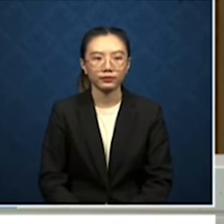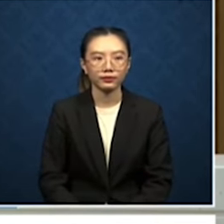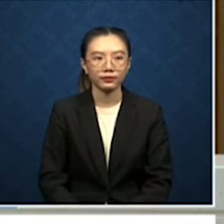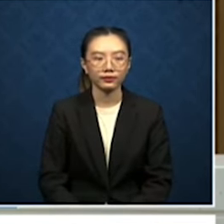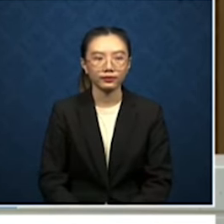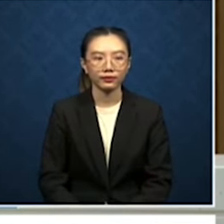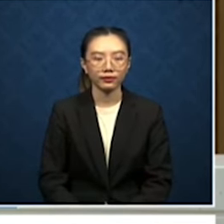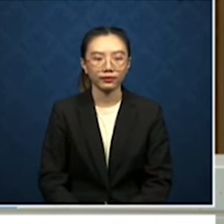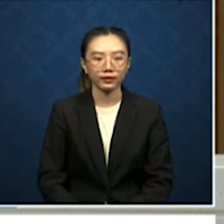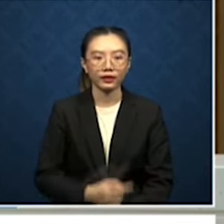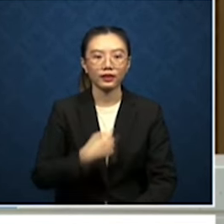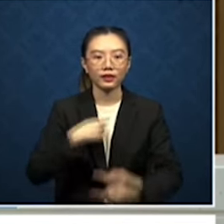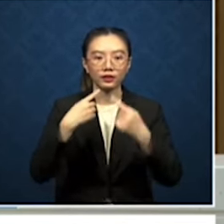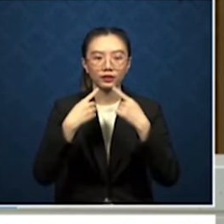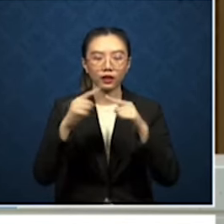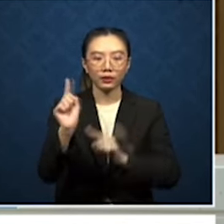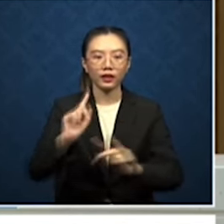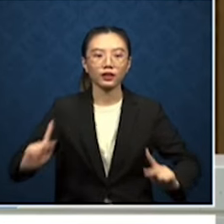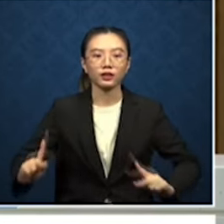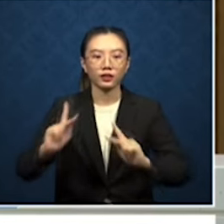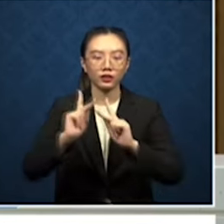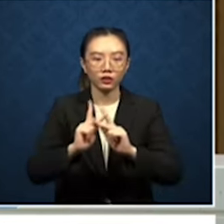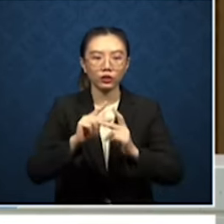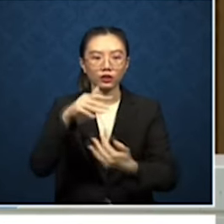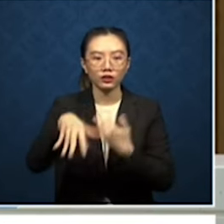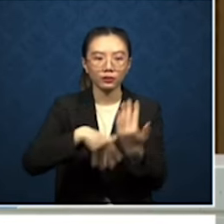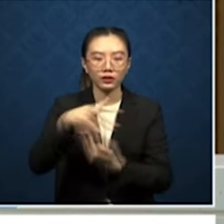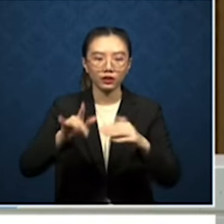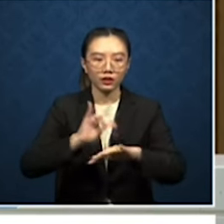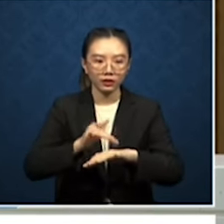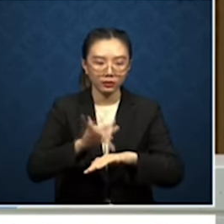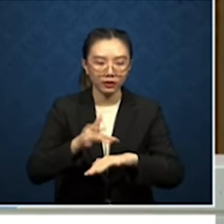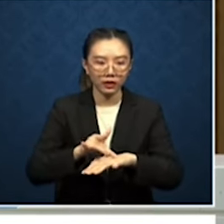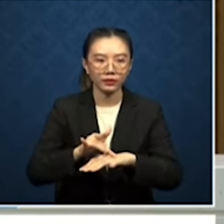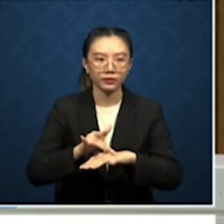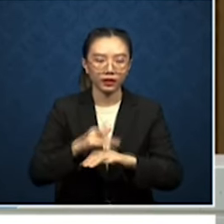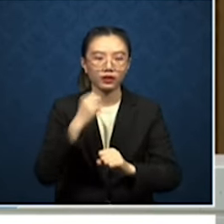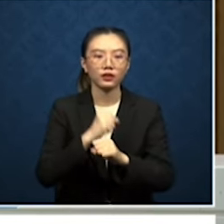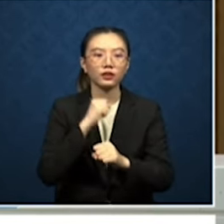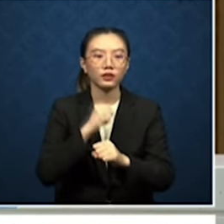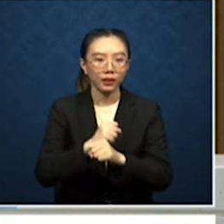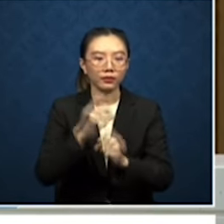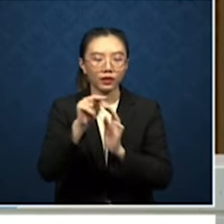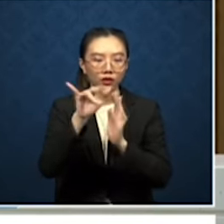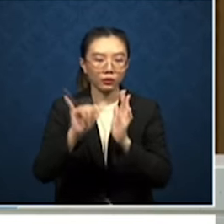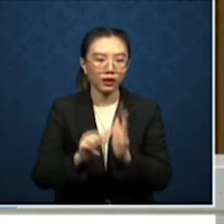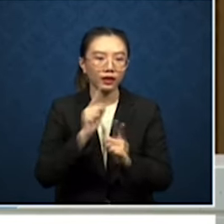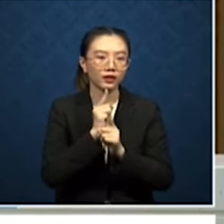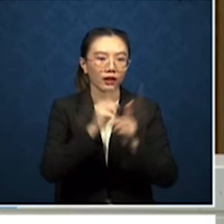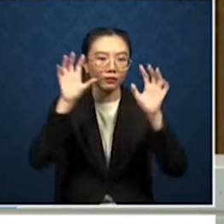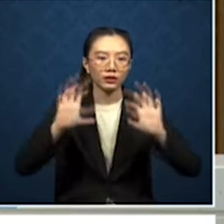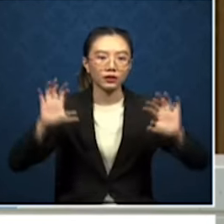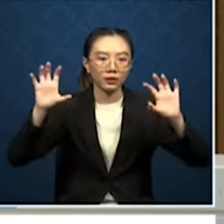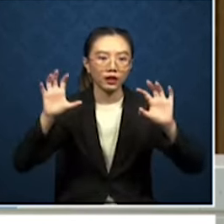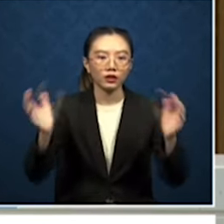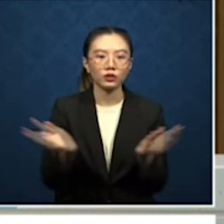ำหรับคำตอบข้อที่4ทางกระทรวงทรัพยากรธรรมชาติและสิ่งแวดล้อมดำเนินการตามนโยบายรัฐบาลในการเสริมสร้